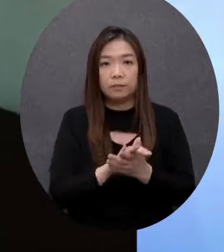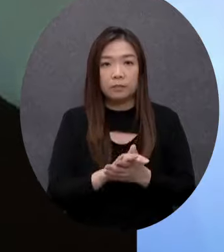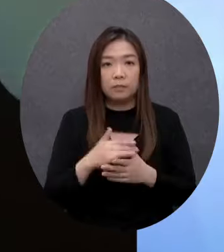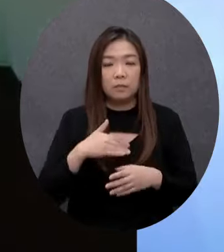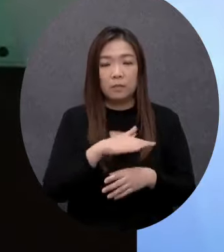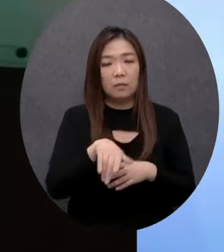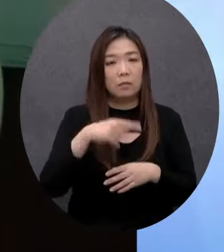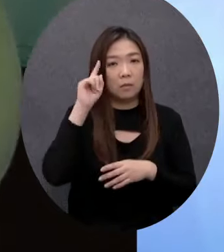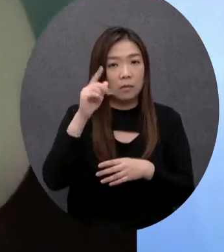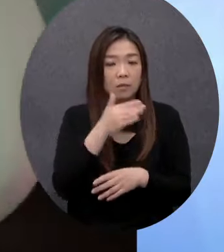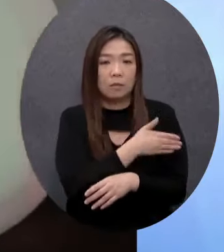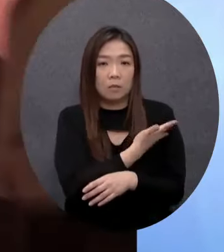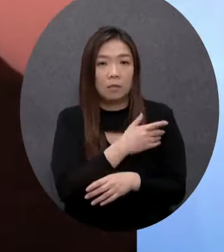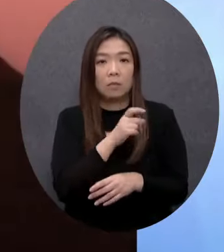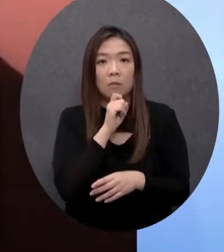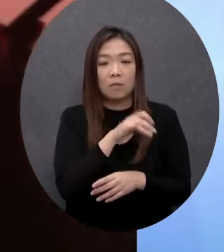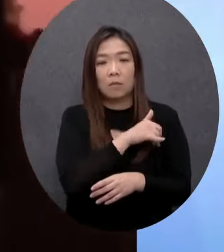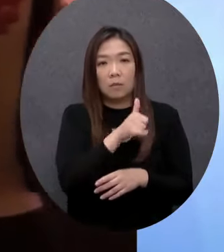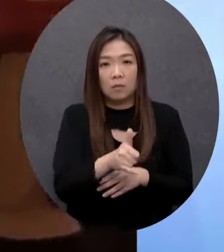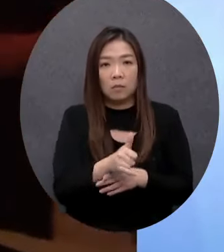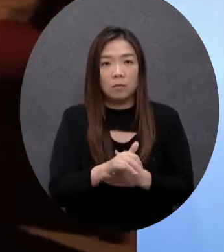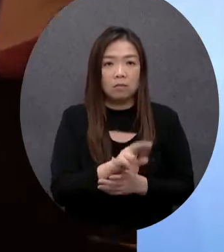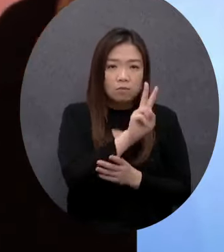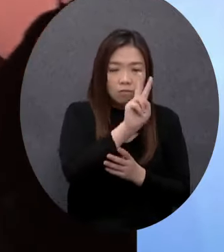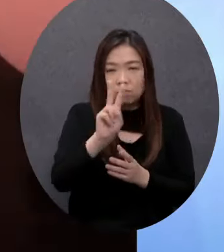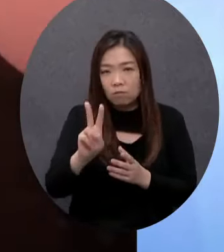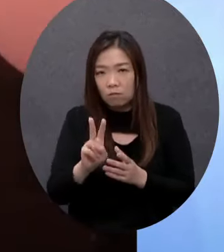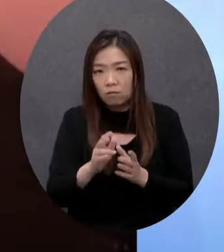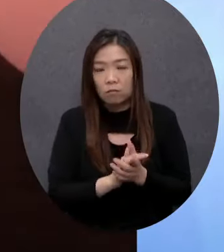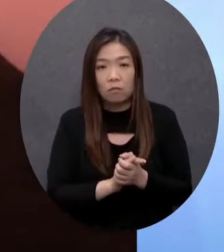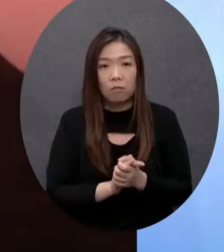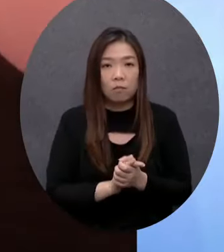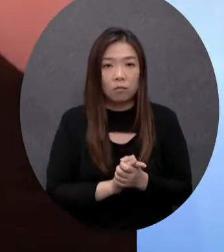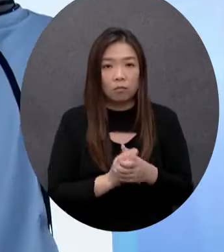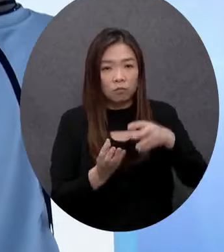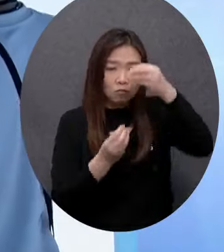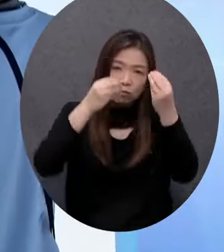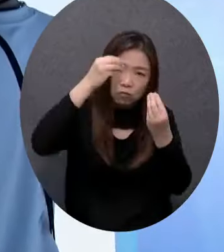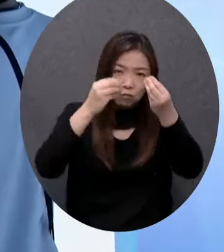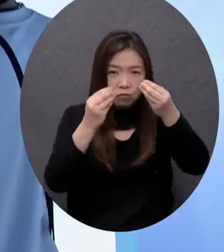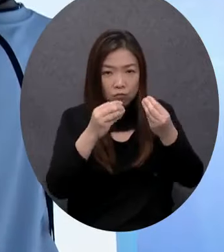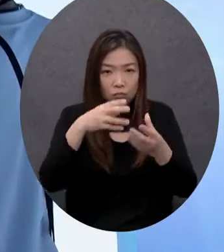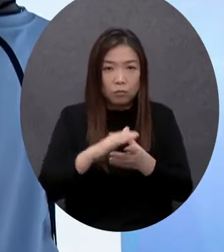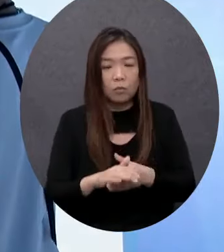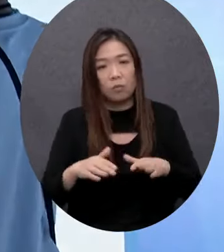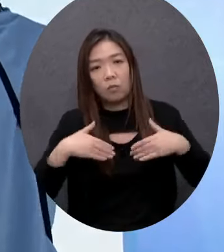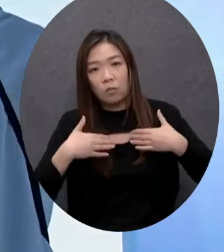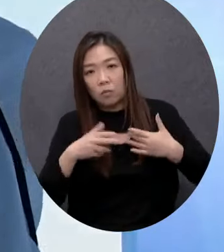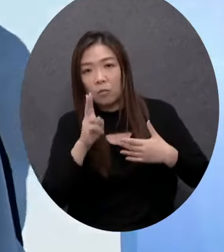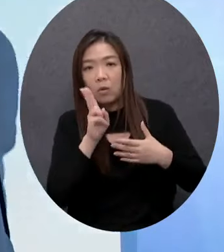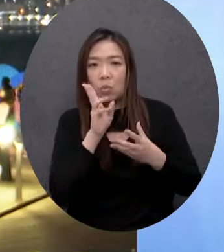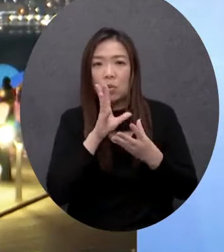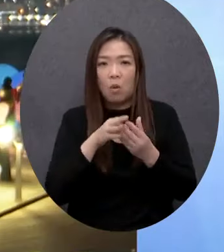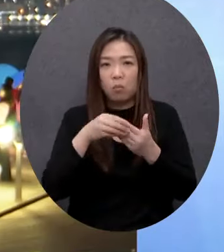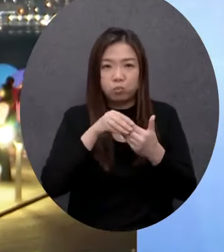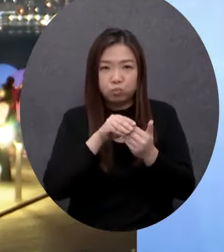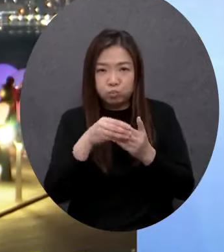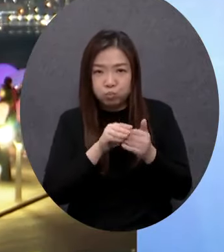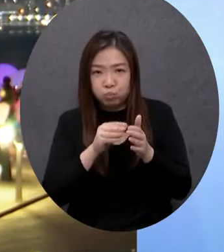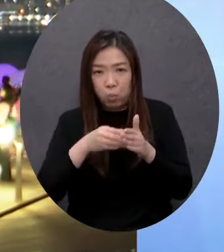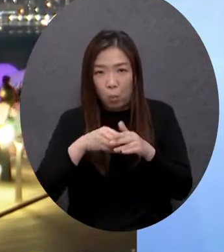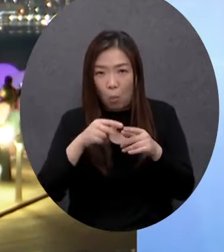我哋都有工作人員，我哋落場，我哋會去睇翻，咦有冇玩到有啲鬆脱啊？會